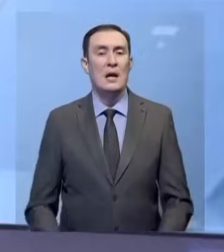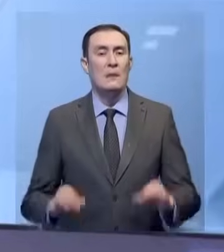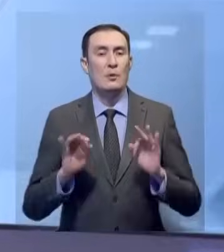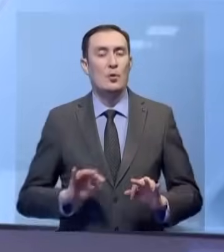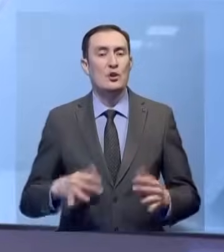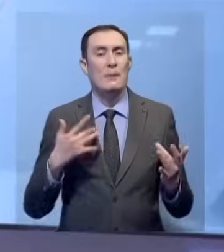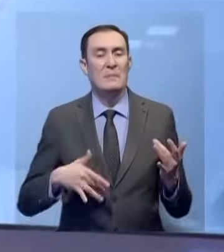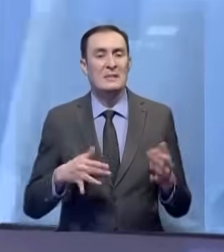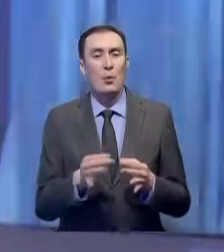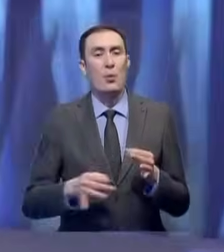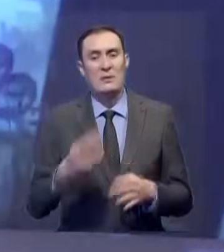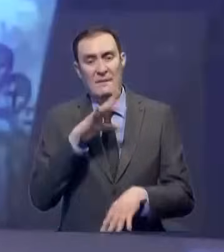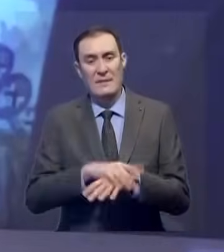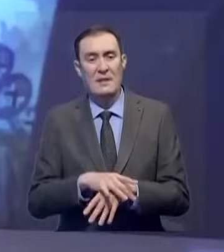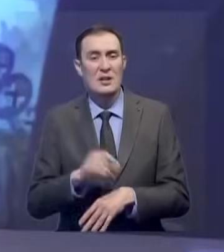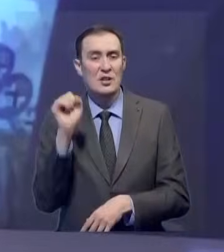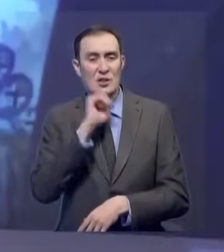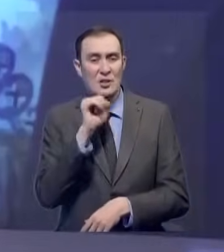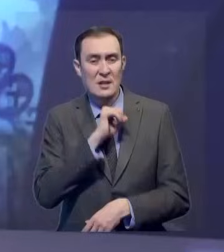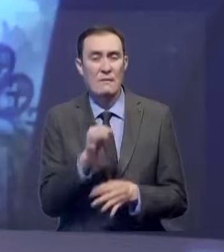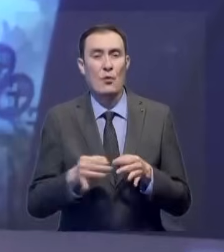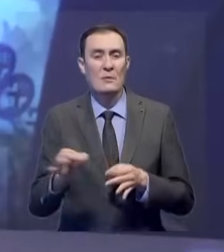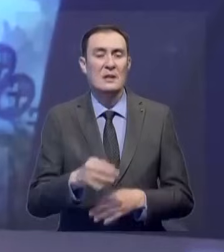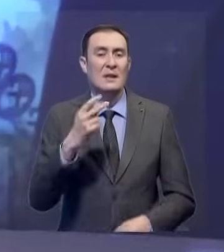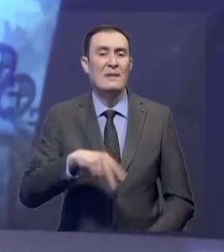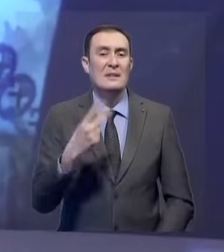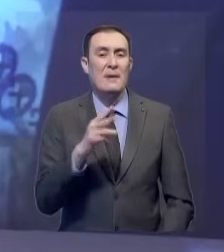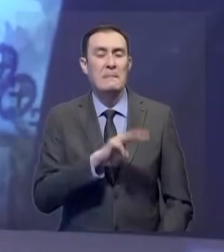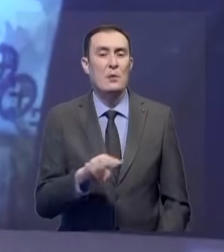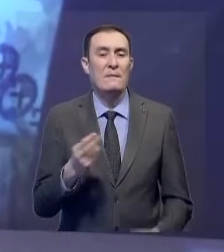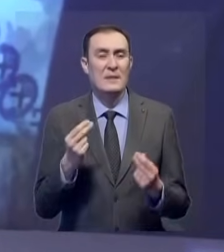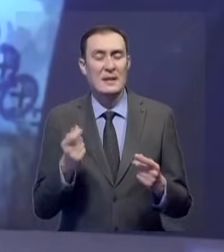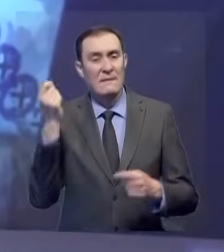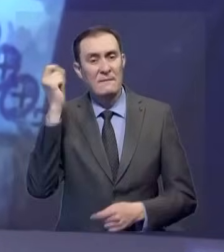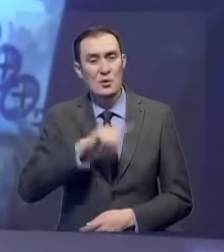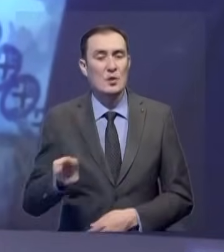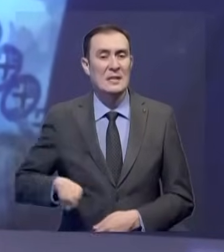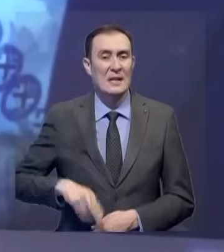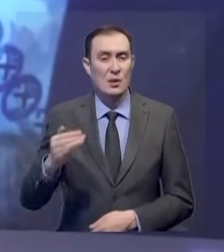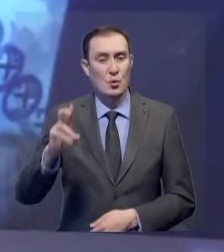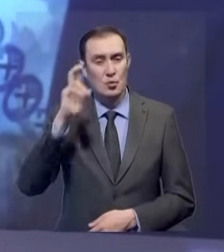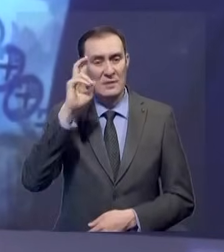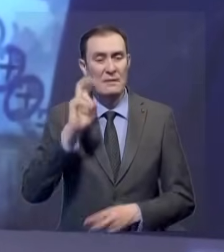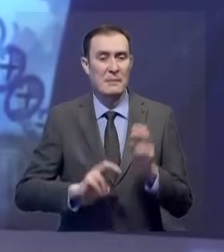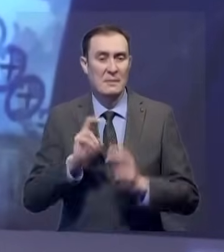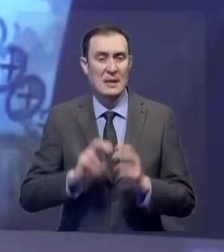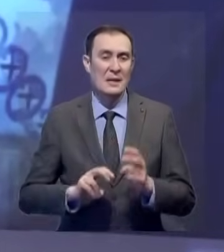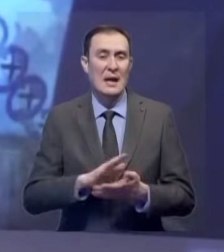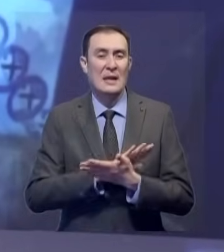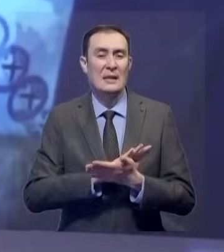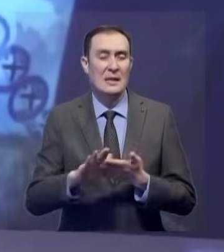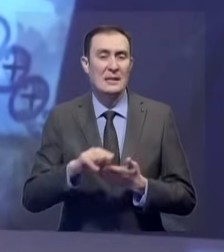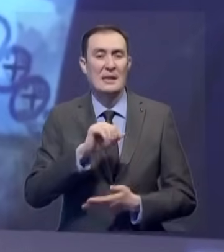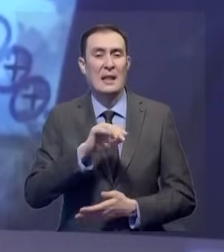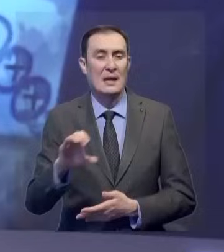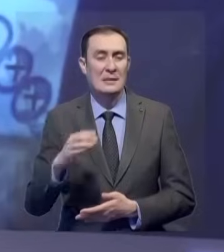Прокуроры Жамбылской области выявили факт хищения в регионе на 22 миллиона тенге. Выяснилось, что директор государственного предприятия